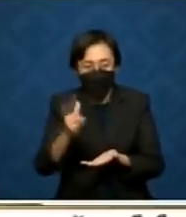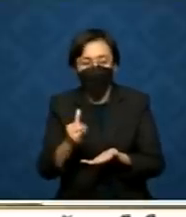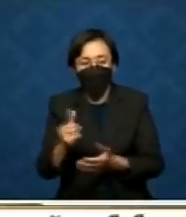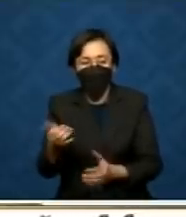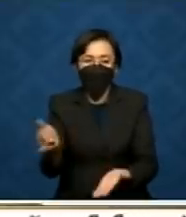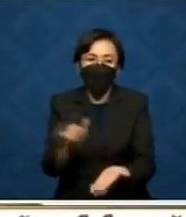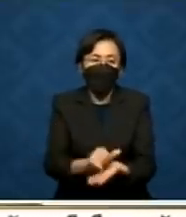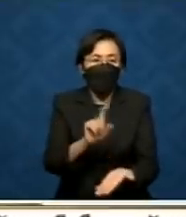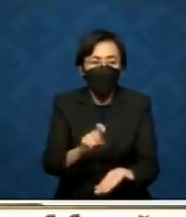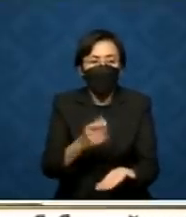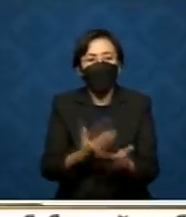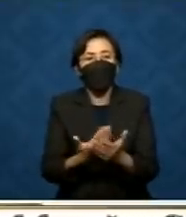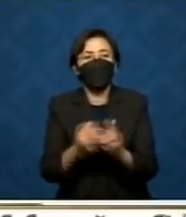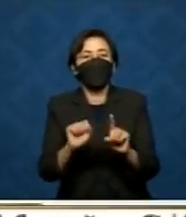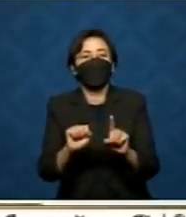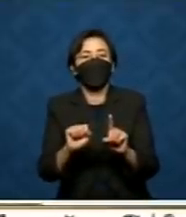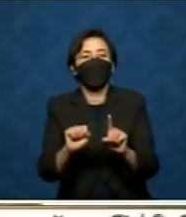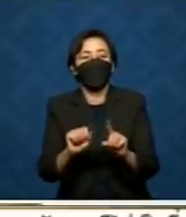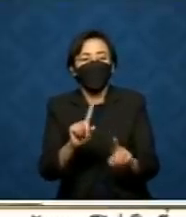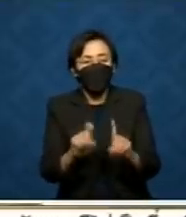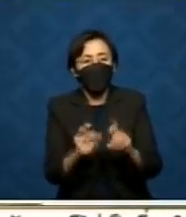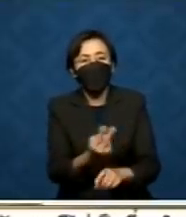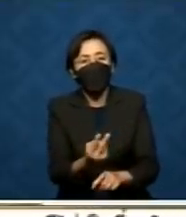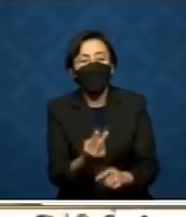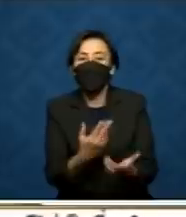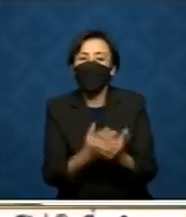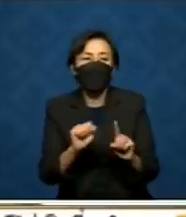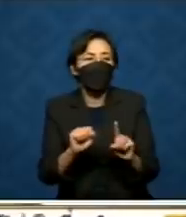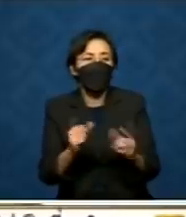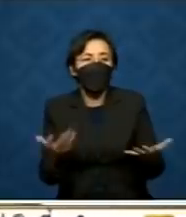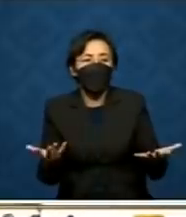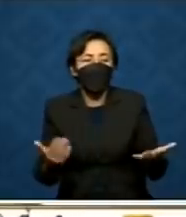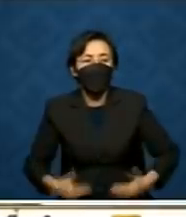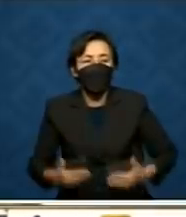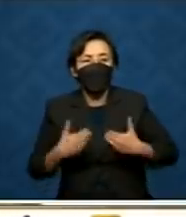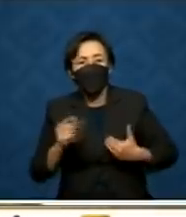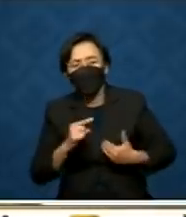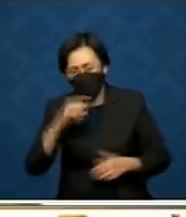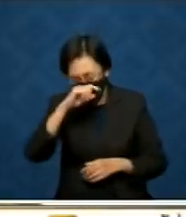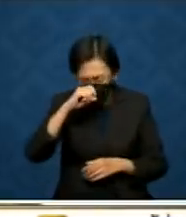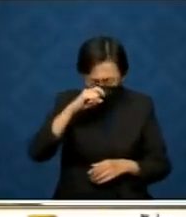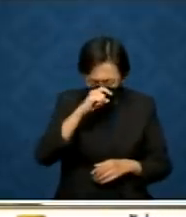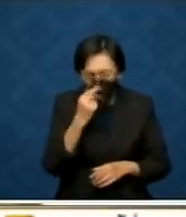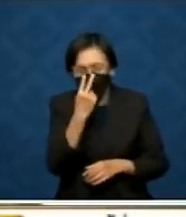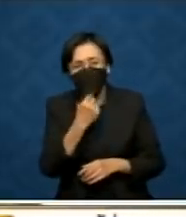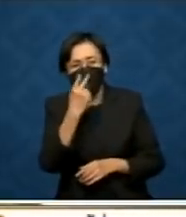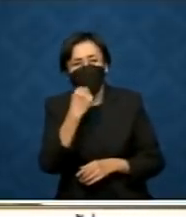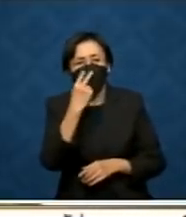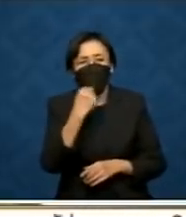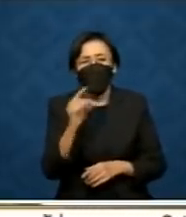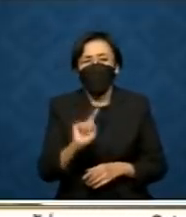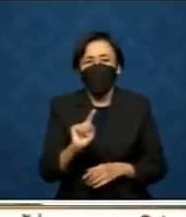ตามแม่ลูกแสนบาทเรียบร้อยจบเลยชีวิตร้องห่มร้องไห้ก็เพราะอะไรครับ